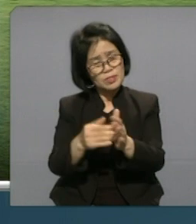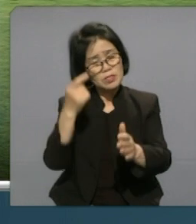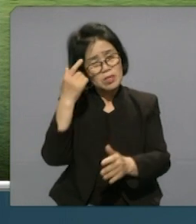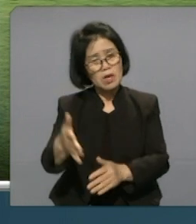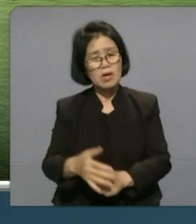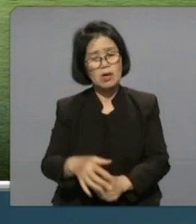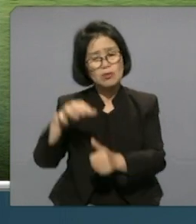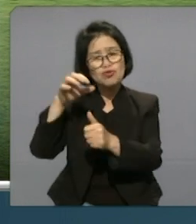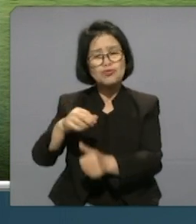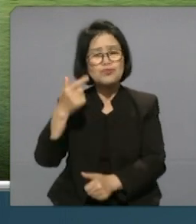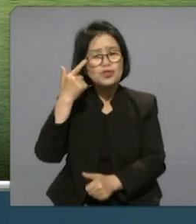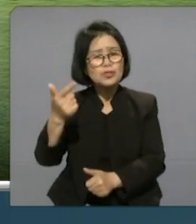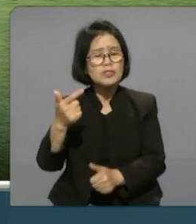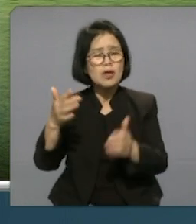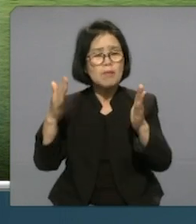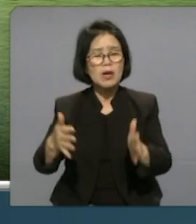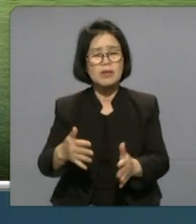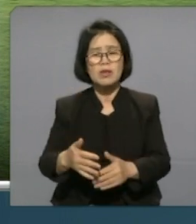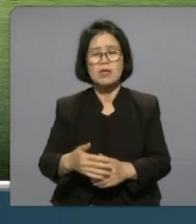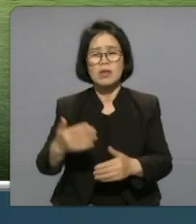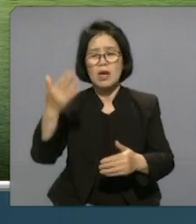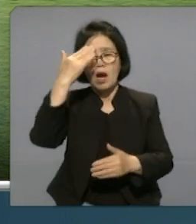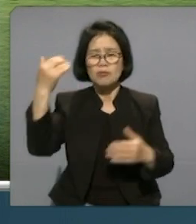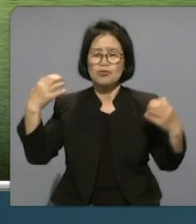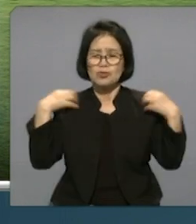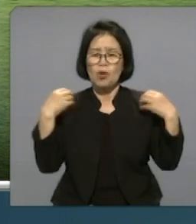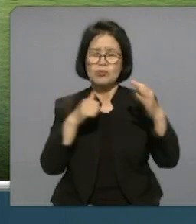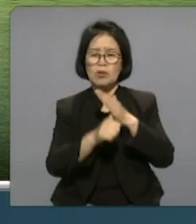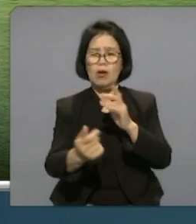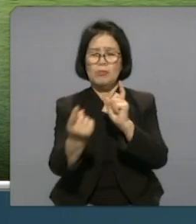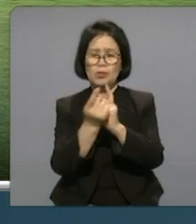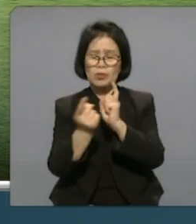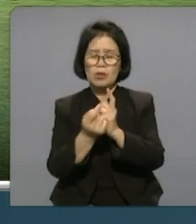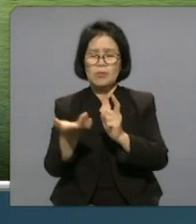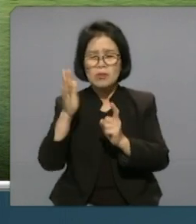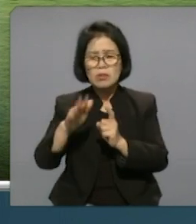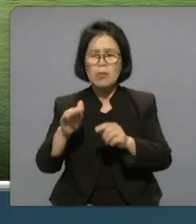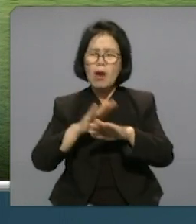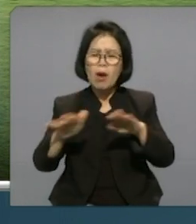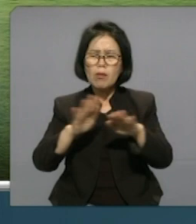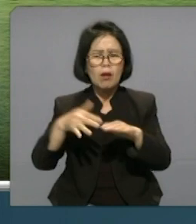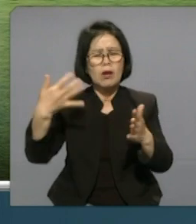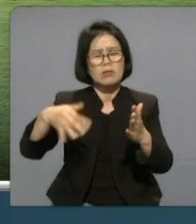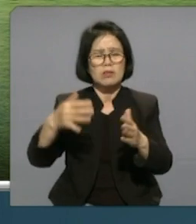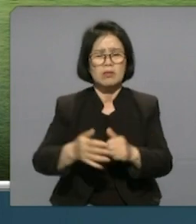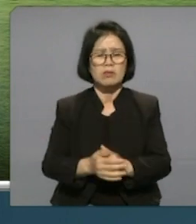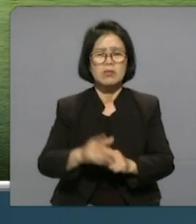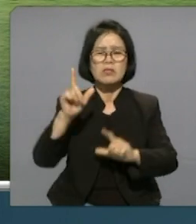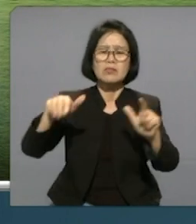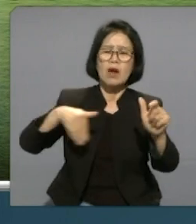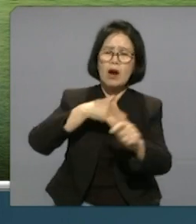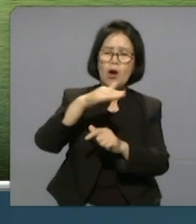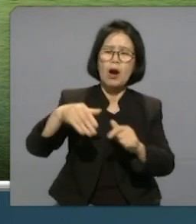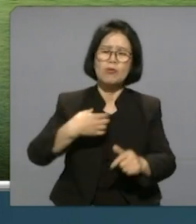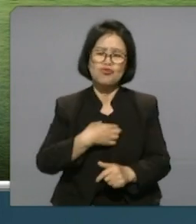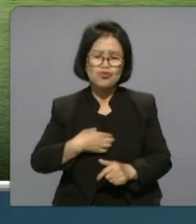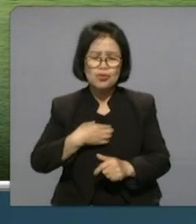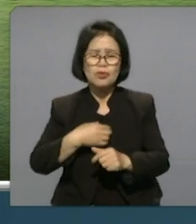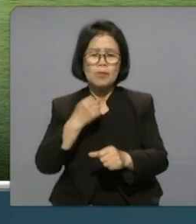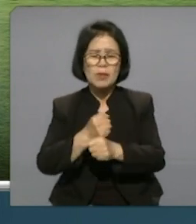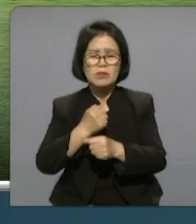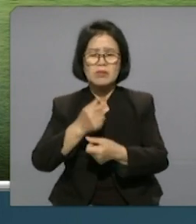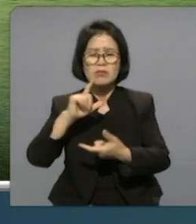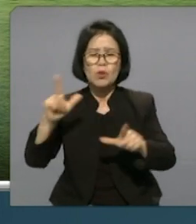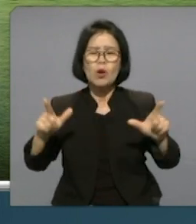구금 엿새가 돼서야 손 선수 우리 영사와 면담했지만 좀처럼 해결될 김이 안 보이는데 이 상황을 더 우려스럽게 만드는 여러